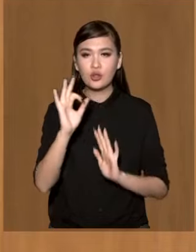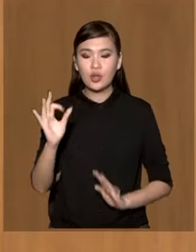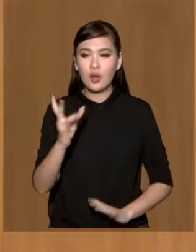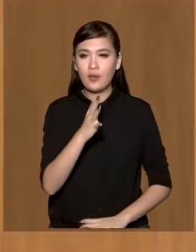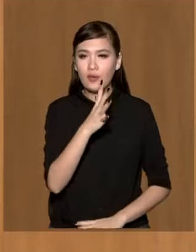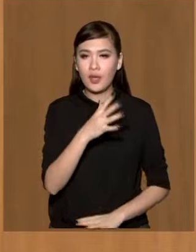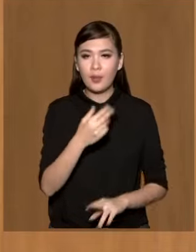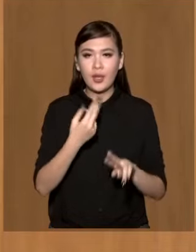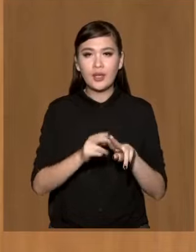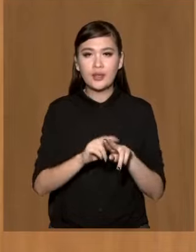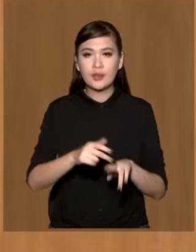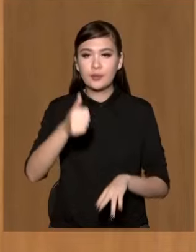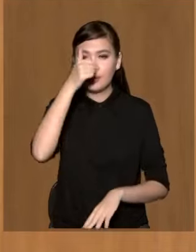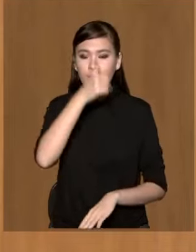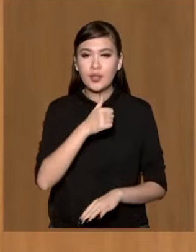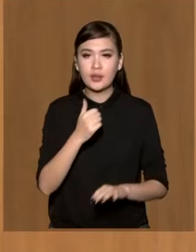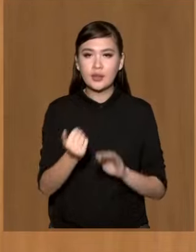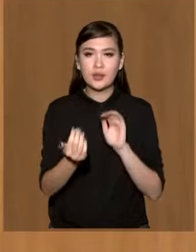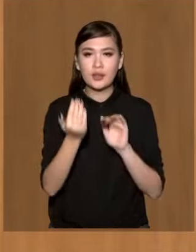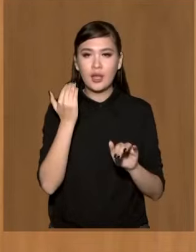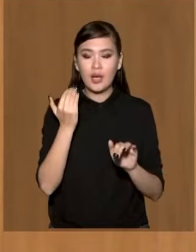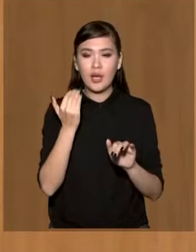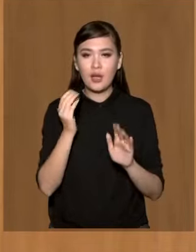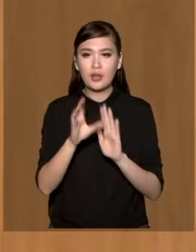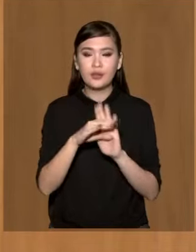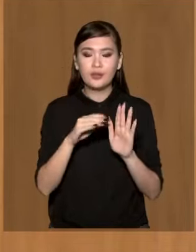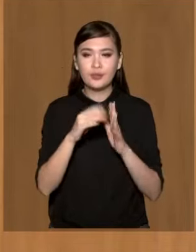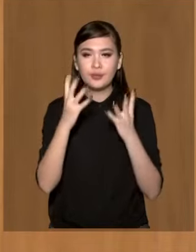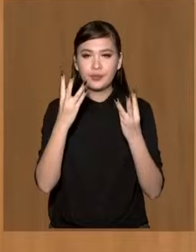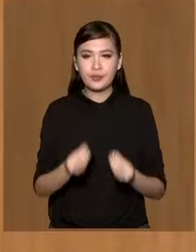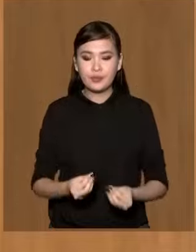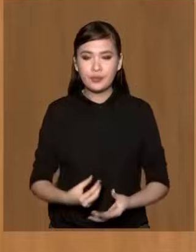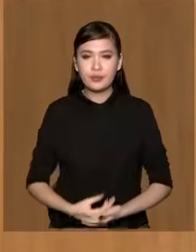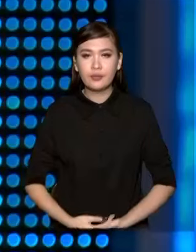времени за месяц до дня голосования.